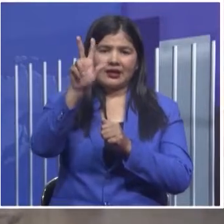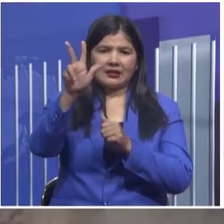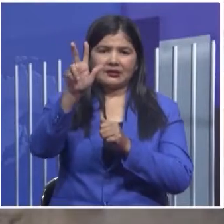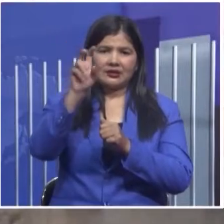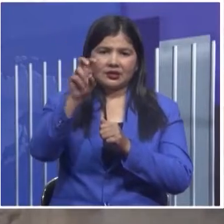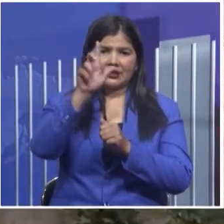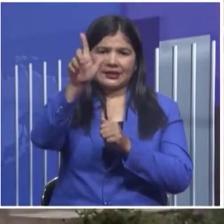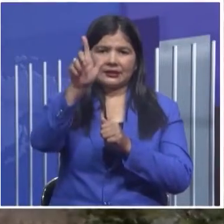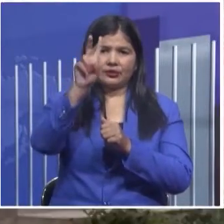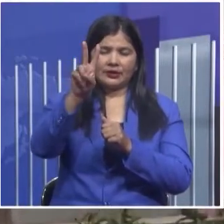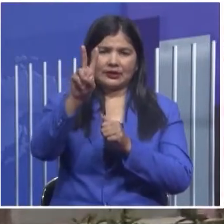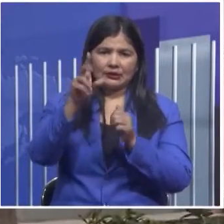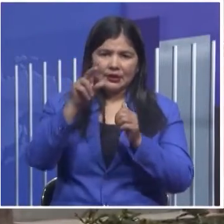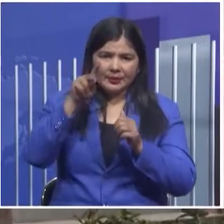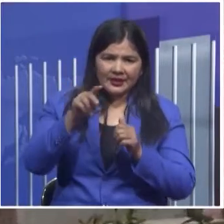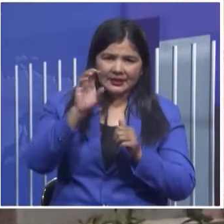17,872 जनाको पिसिआर टेस्ट गर्दा